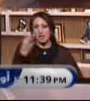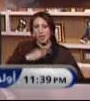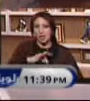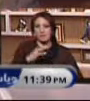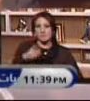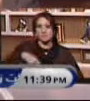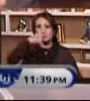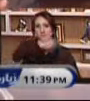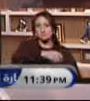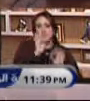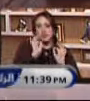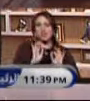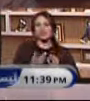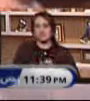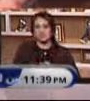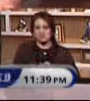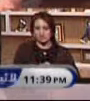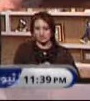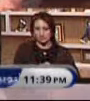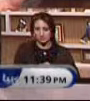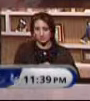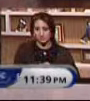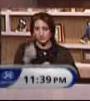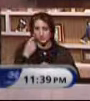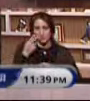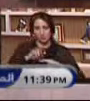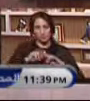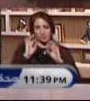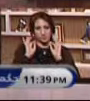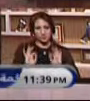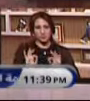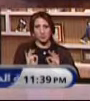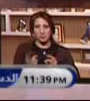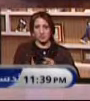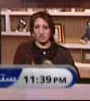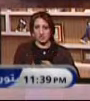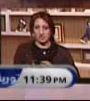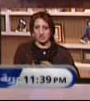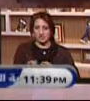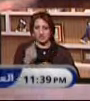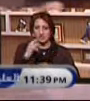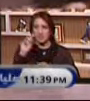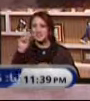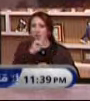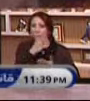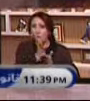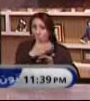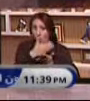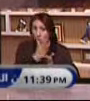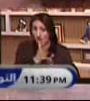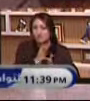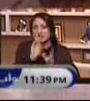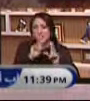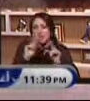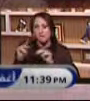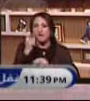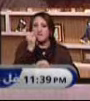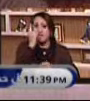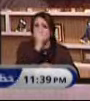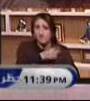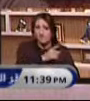او القاعده الاصوليه الغرم بالغن. نعم. زي ما هتورث في ابوك والله ادفع عليه الديون